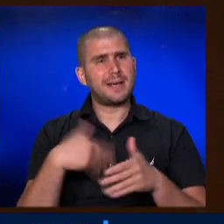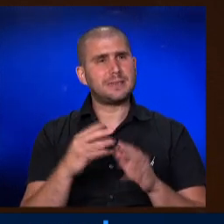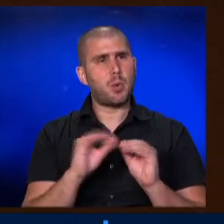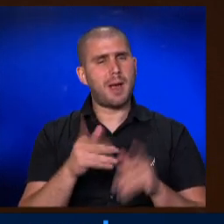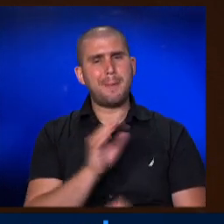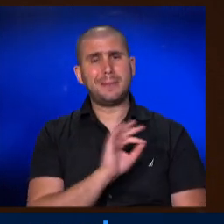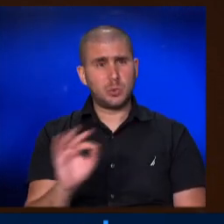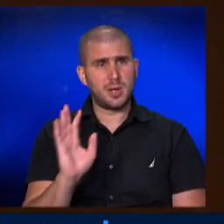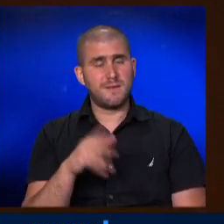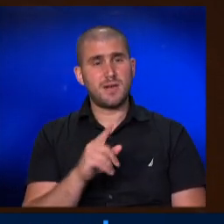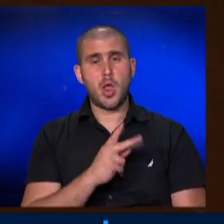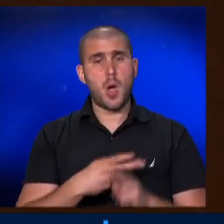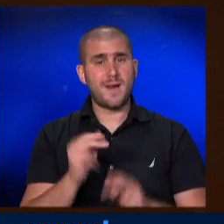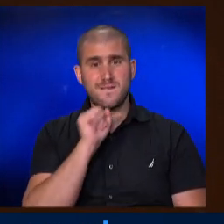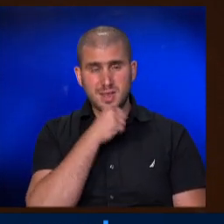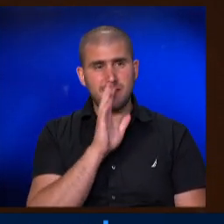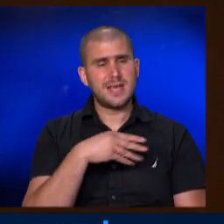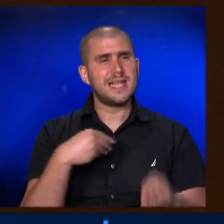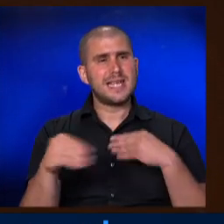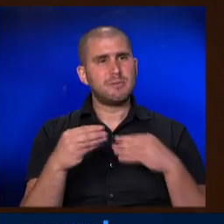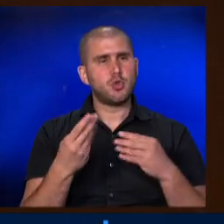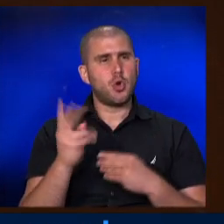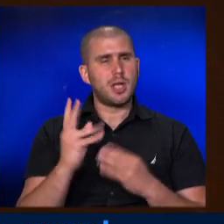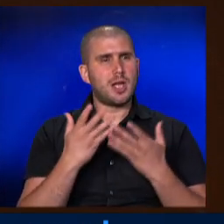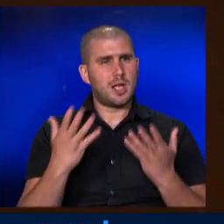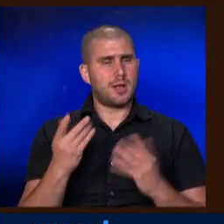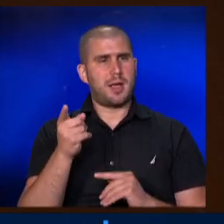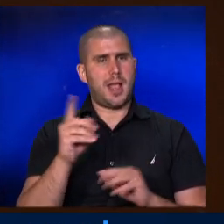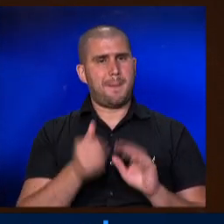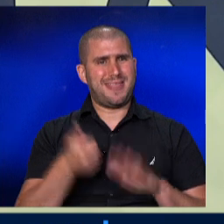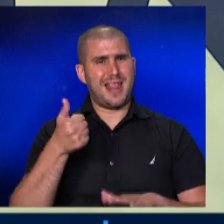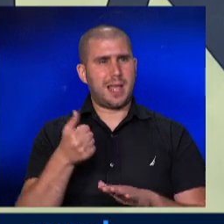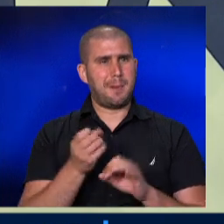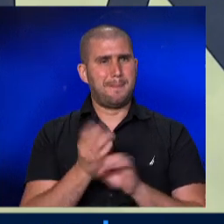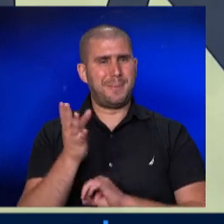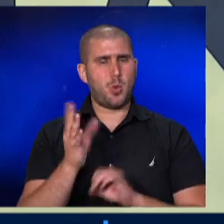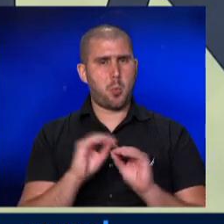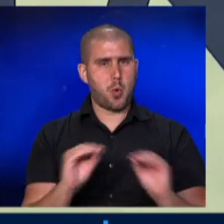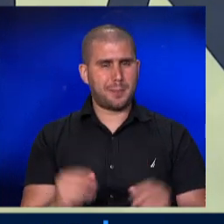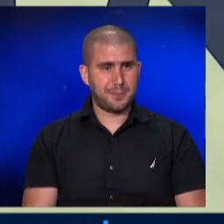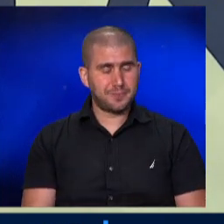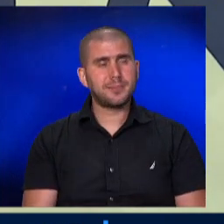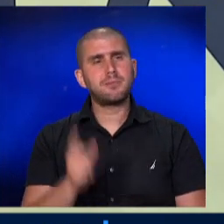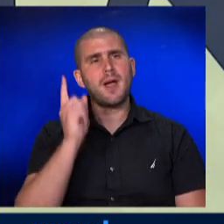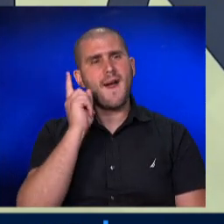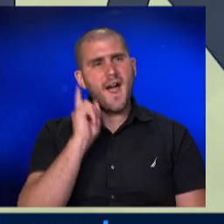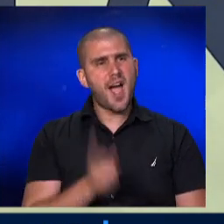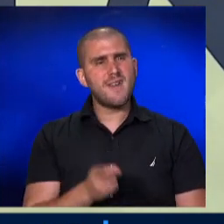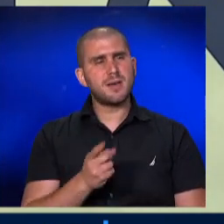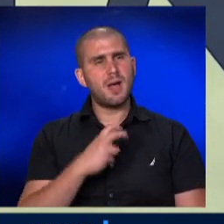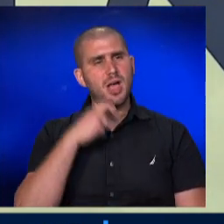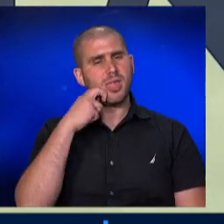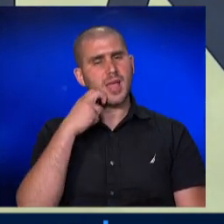מצוינות ולא רק ותק, וגמישות גדולה למנהלים בפיתורי מורים. חייבים